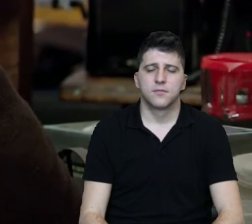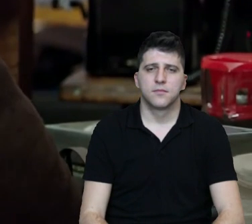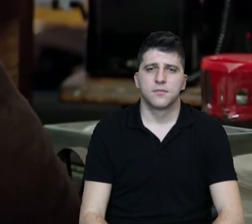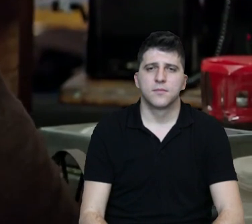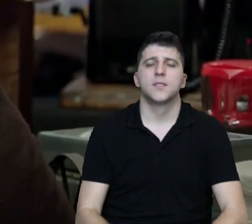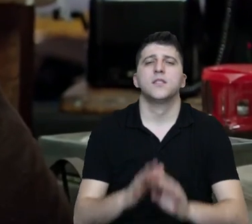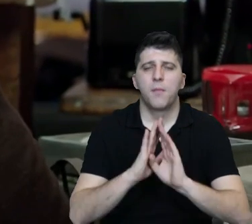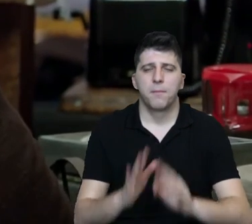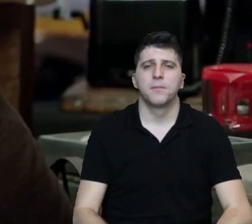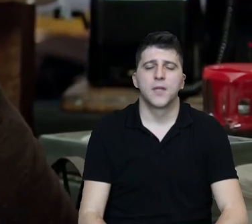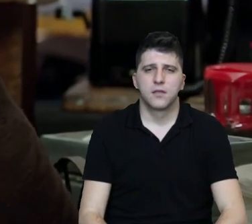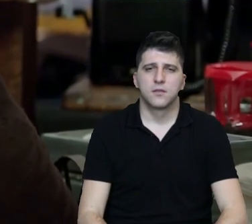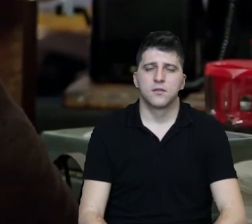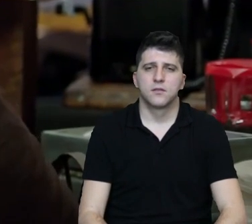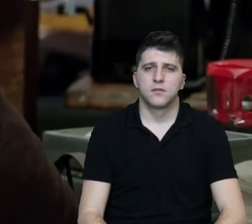Tamam.